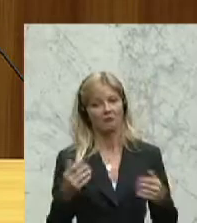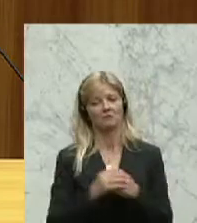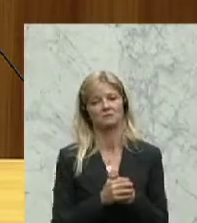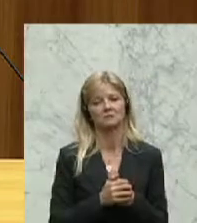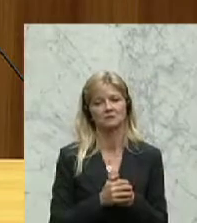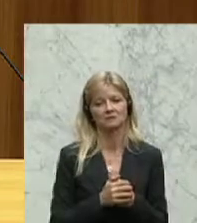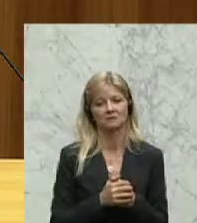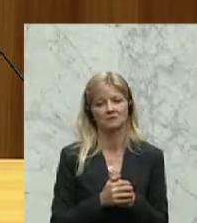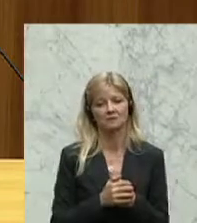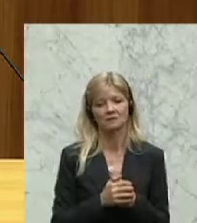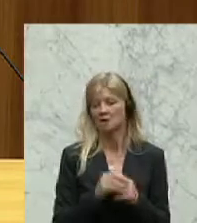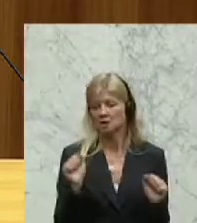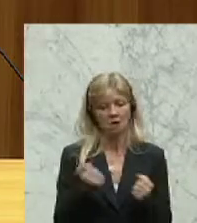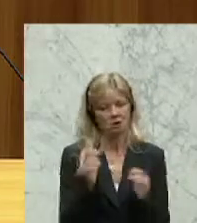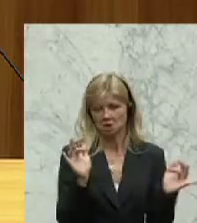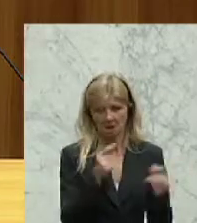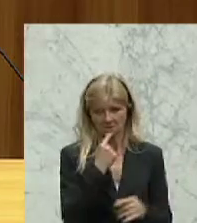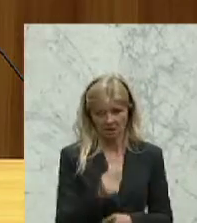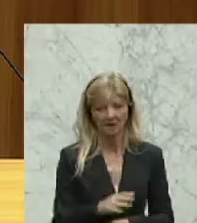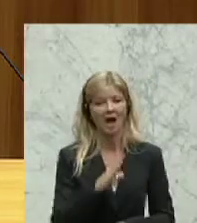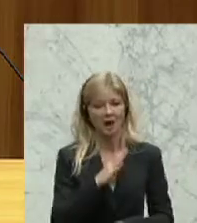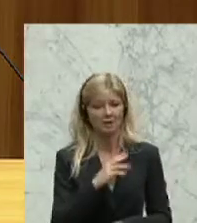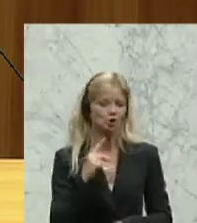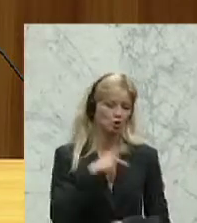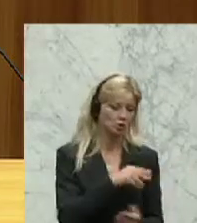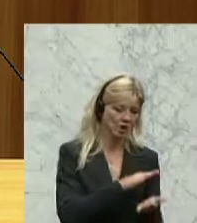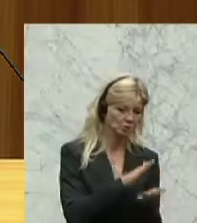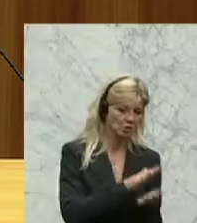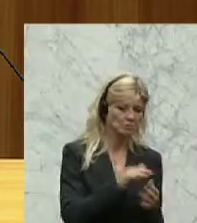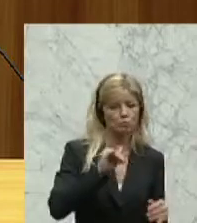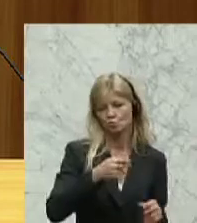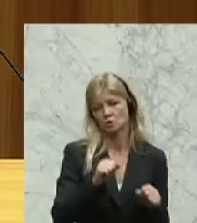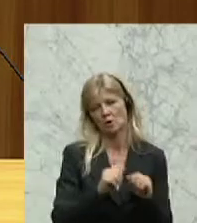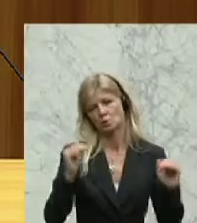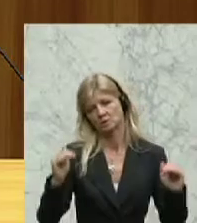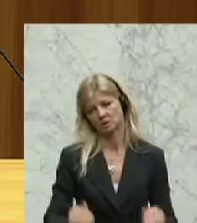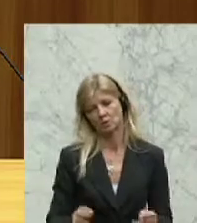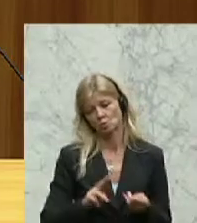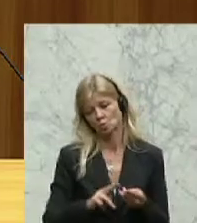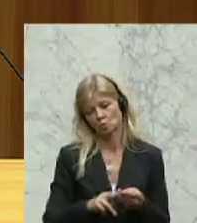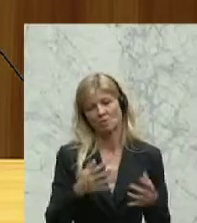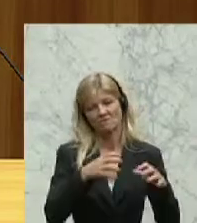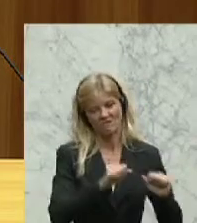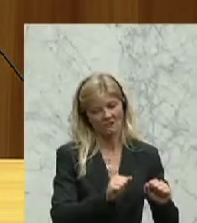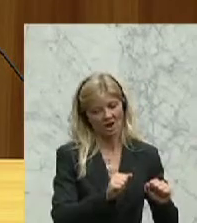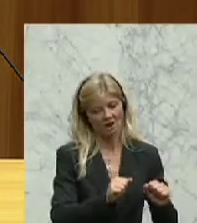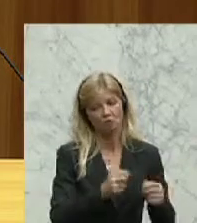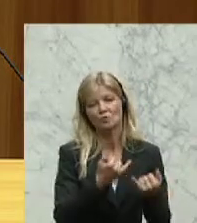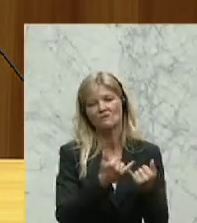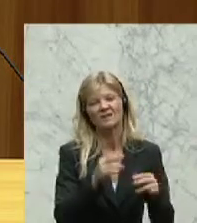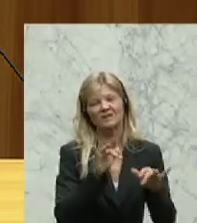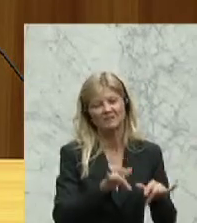sozialausgaben müssen auch gesenkt werden und wir müssen und den verwaltungs speck auch in diesen bereichen radikal